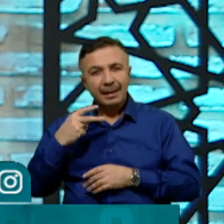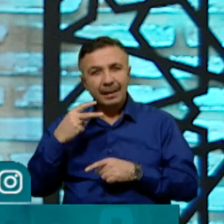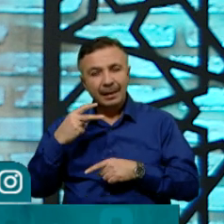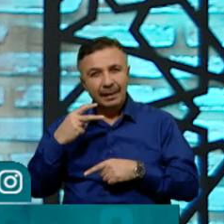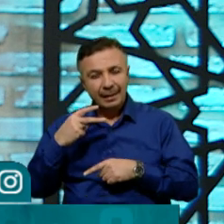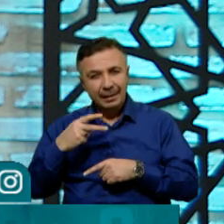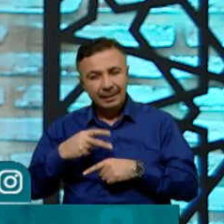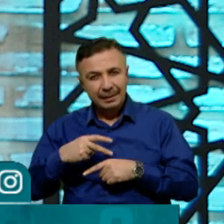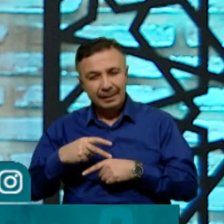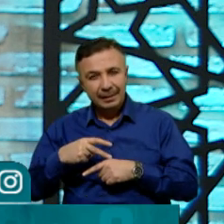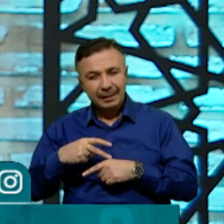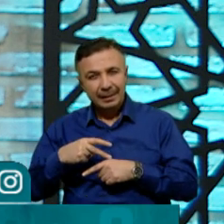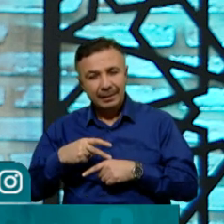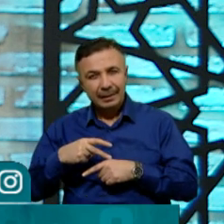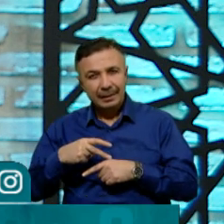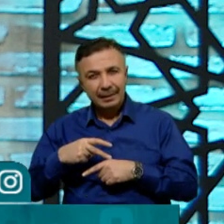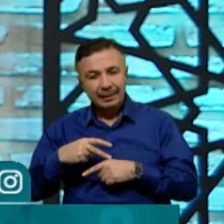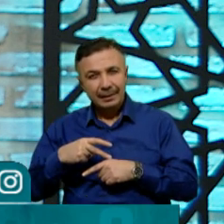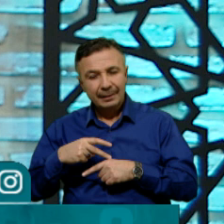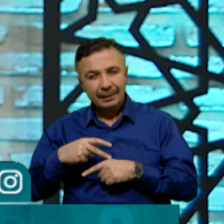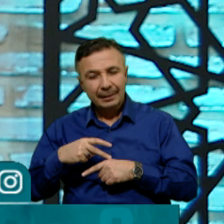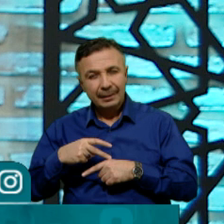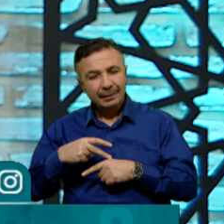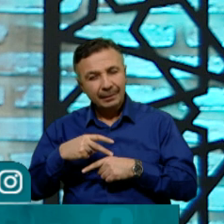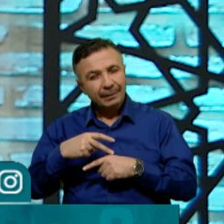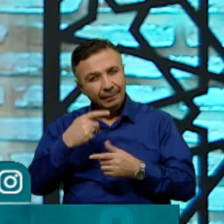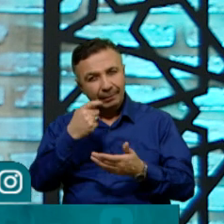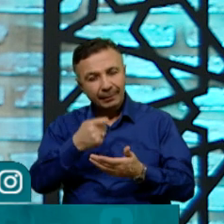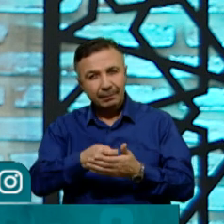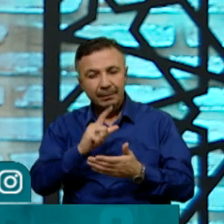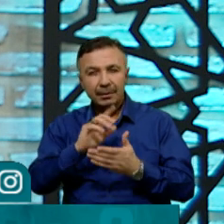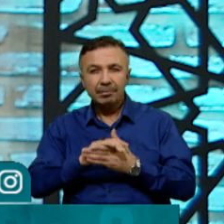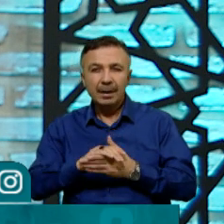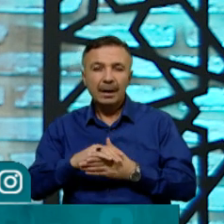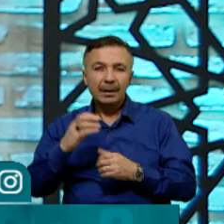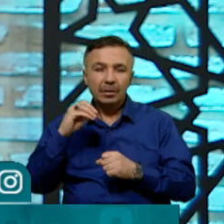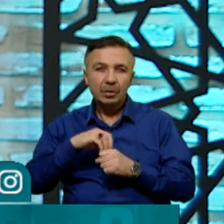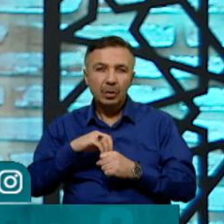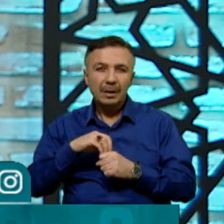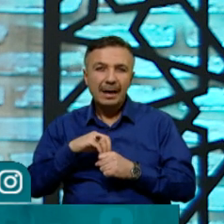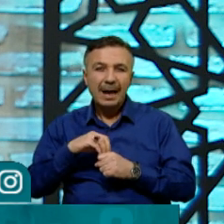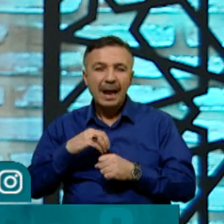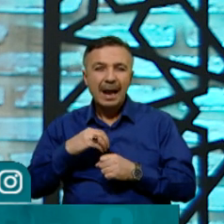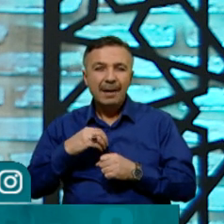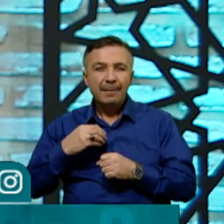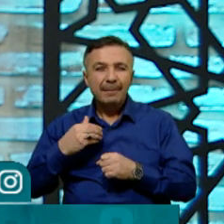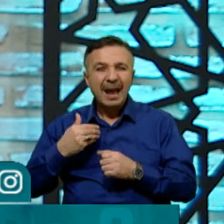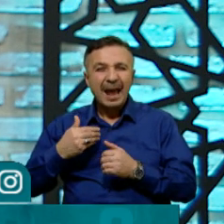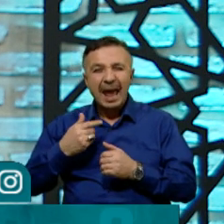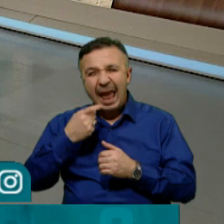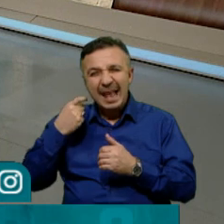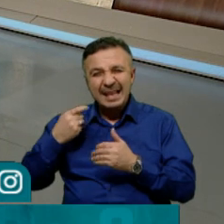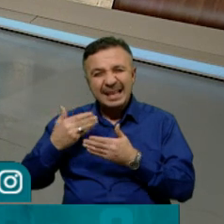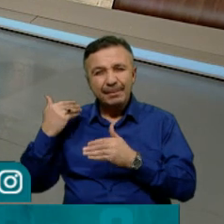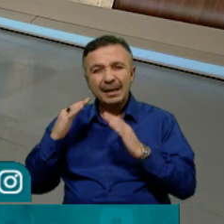Hayır bir insanım en son eski bir yapıdan daire satın aldım